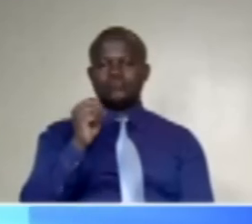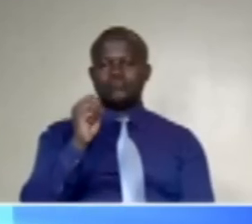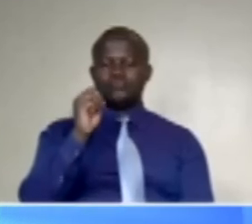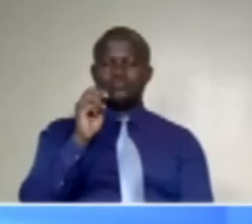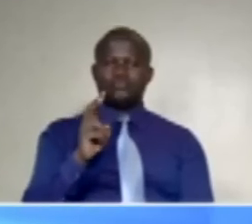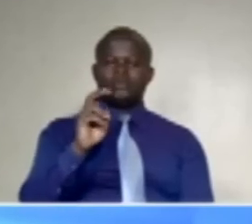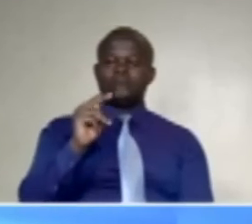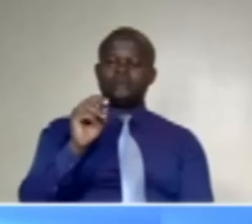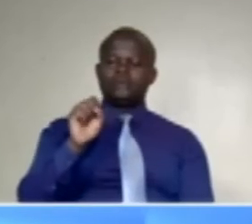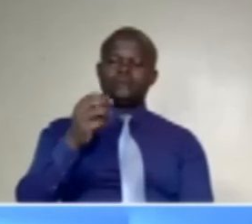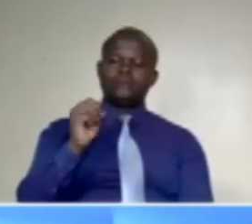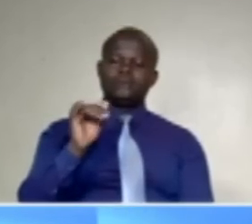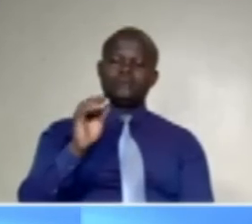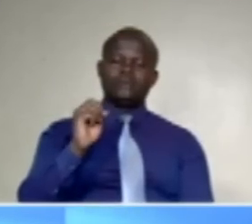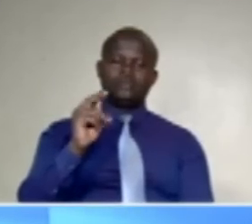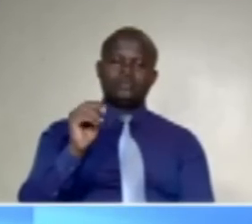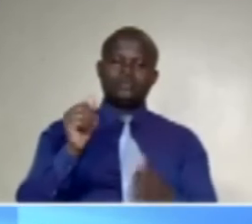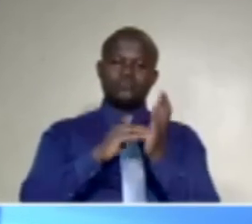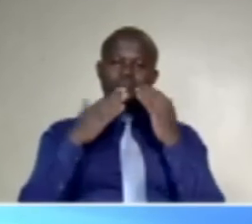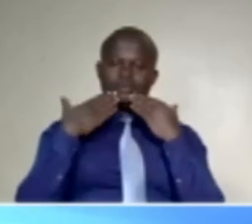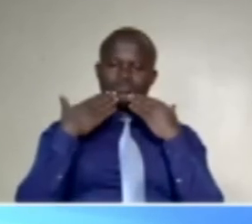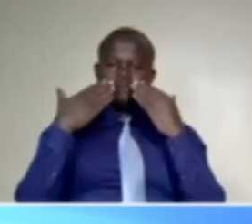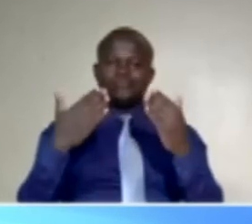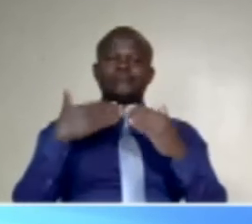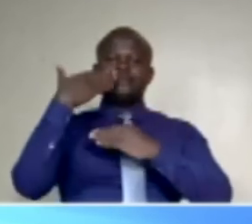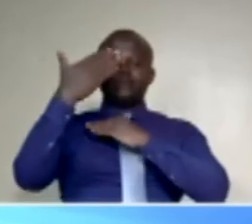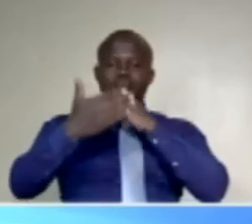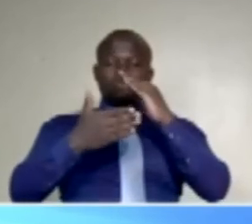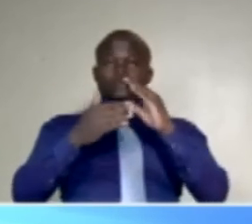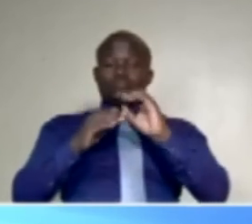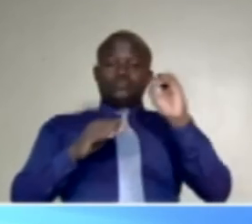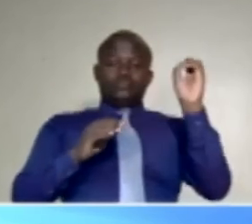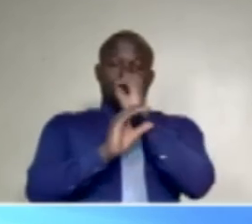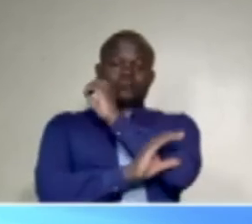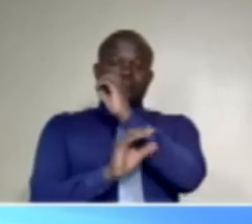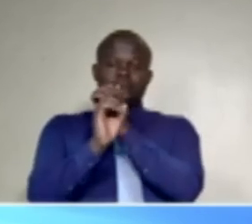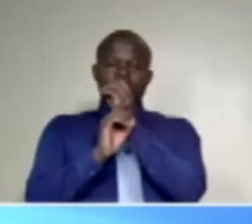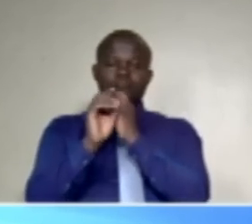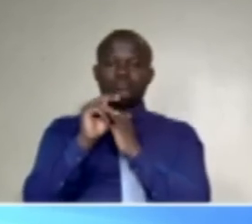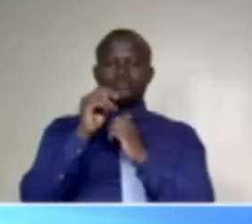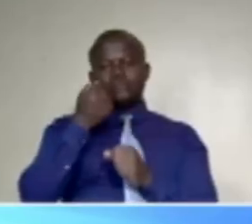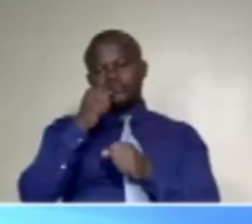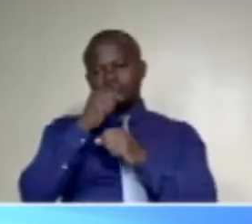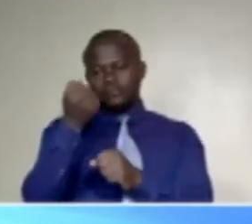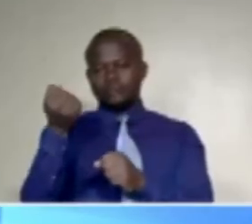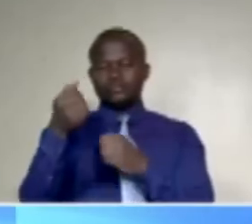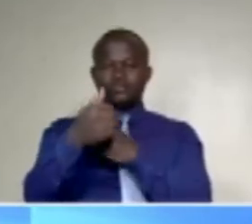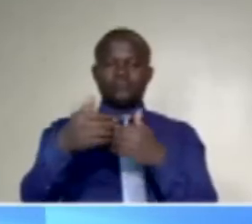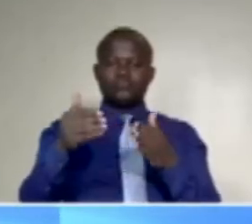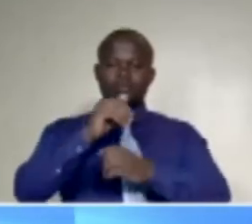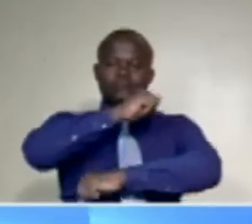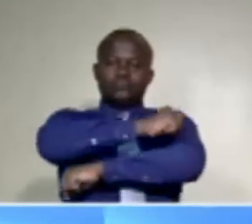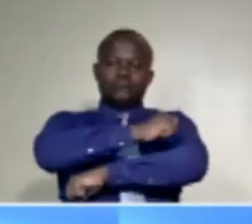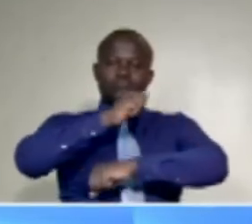Vianney Nshimiyimana atari kadi Severiste tunamushimira. Hanyuma twerekeze mu burengerazuba bw'igihugu mu karere ka Nyamasheke ngo ibyumba